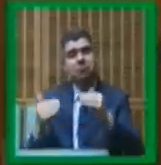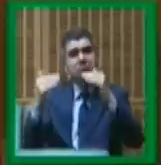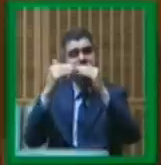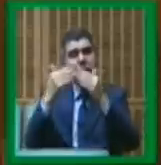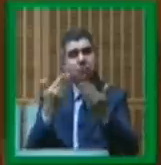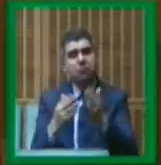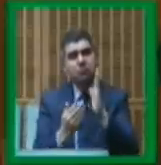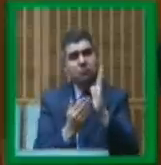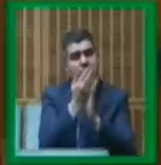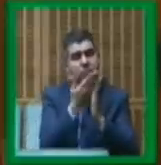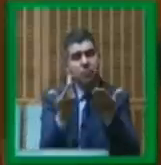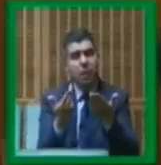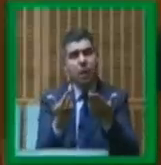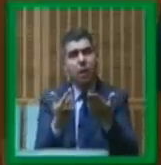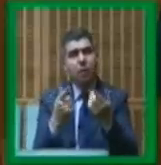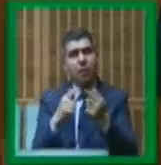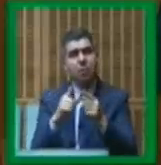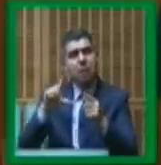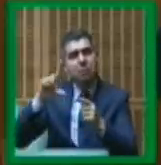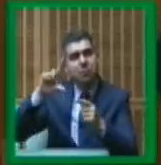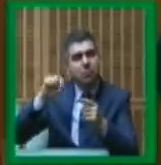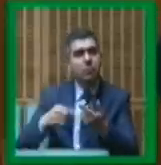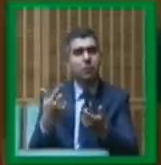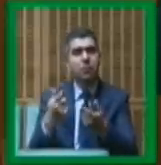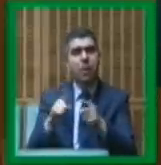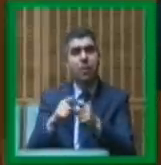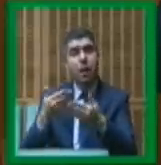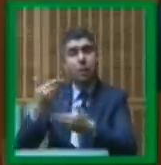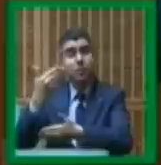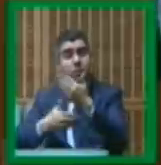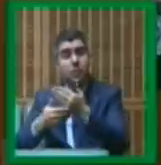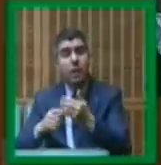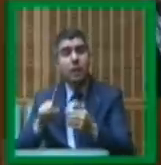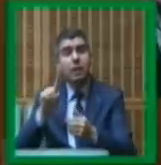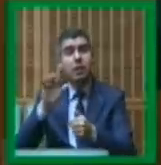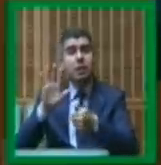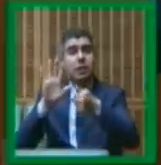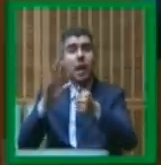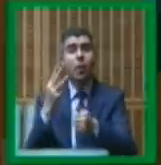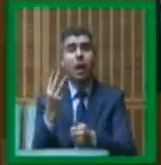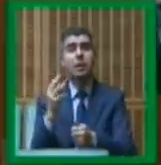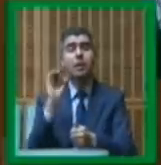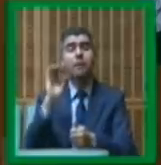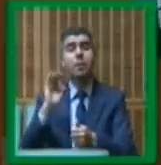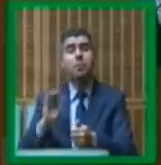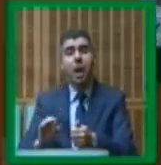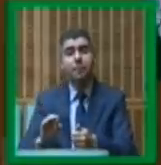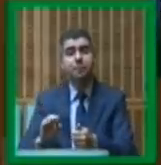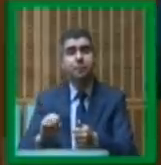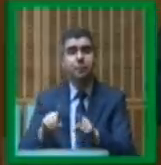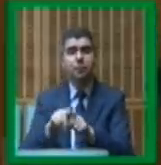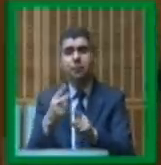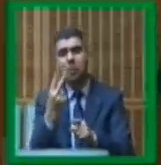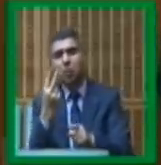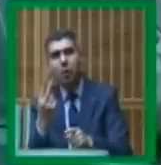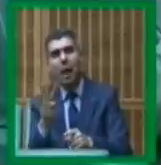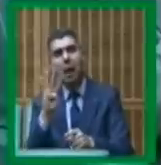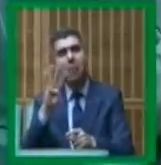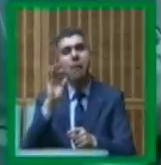نمو بسيط. حنا الاستثمار العمومي هي 36% من البي بي، يلا كنحقوا معدل نمو من 2 إلى